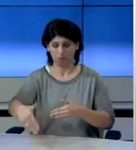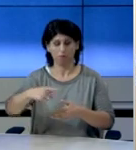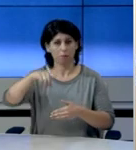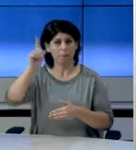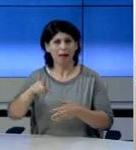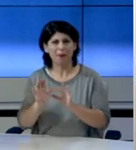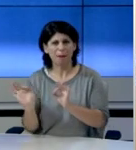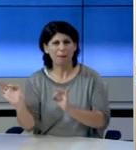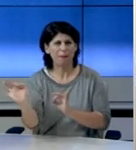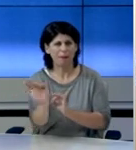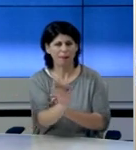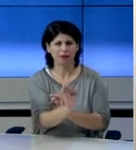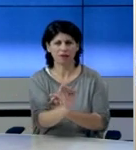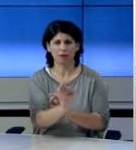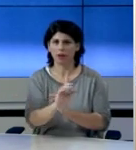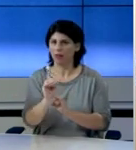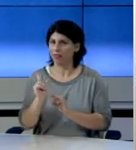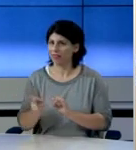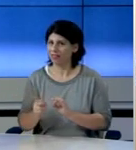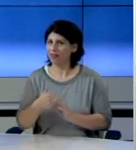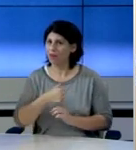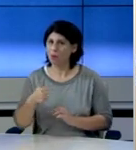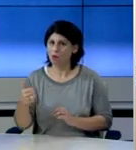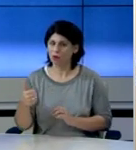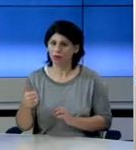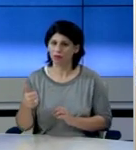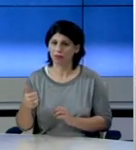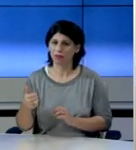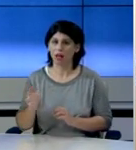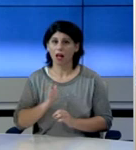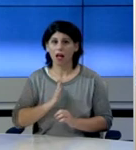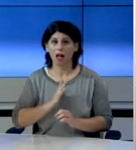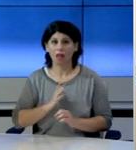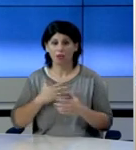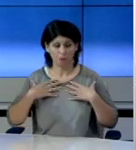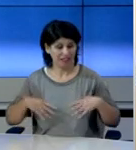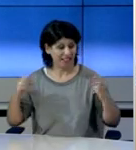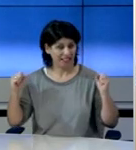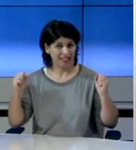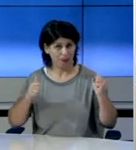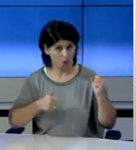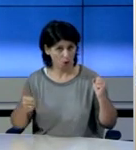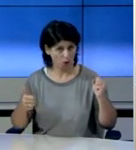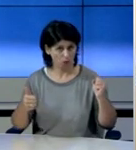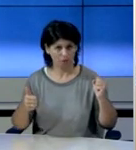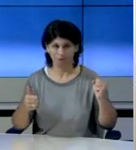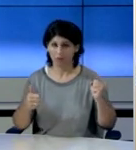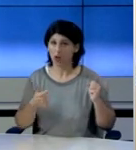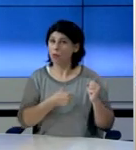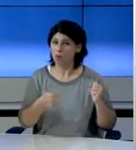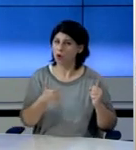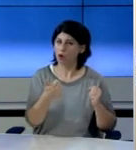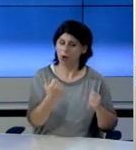της πανδημίας, δεν κινδυνεύουν μονάχα οι άνθρωποι και η υγεία τους. Δεν κινδυνεύει μονάχα η εργασία